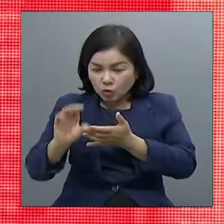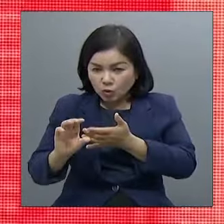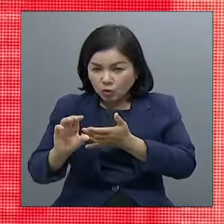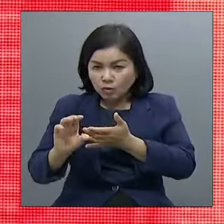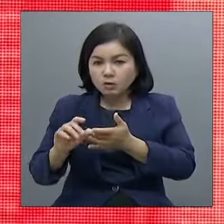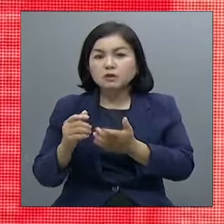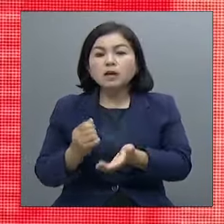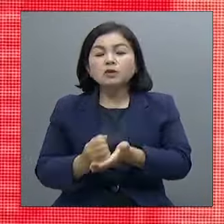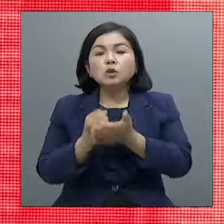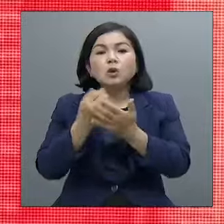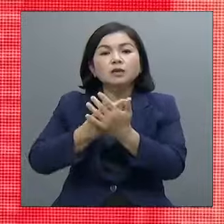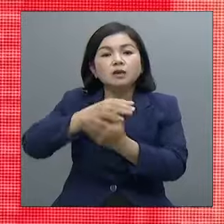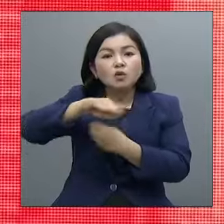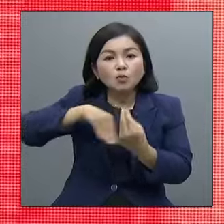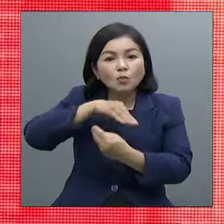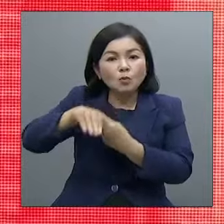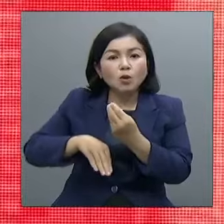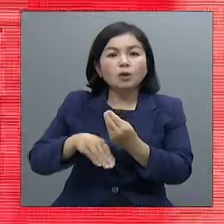113บาทนะครับ